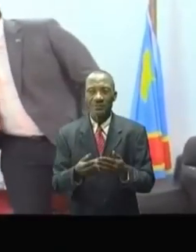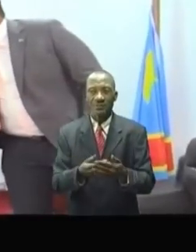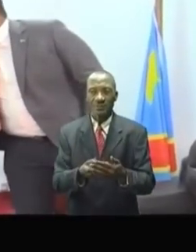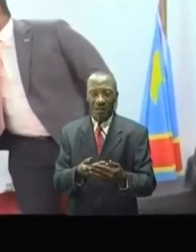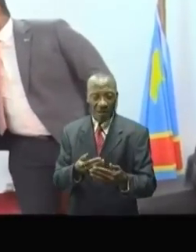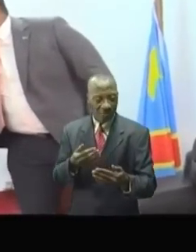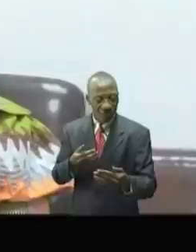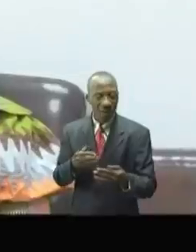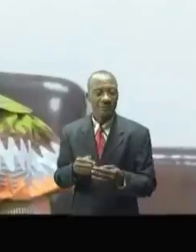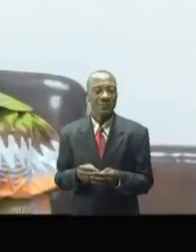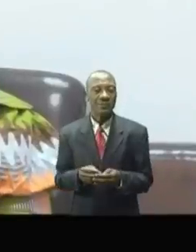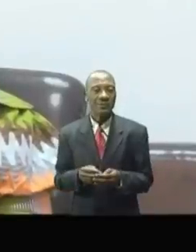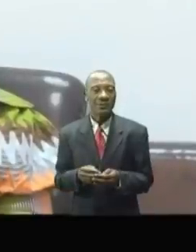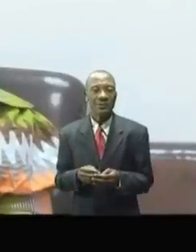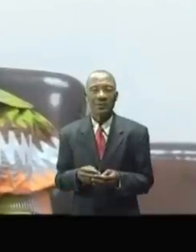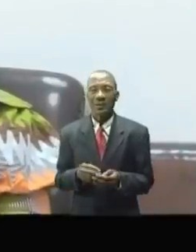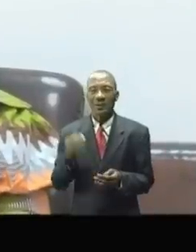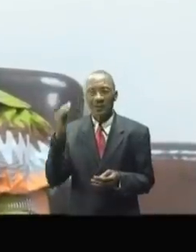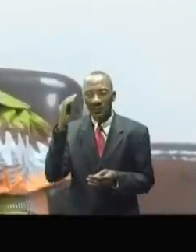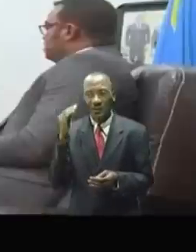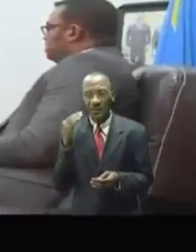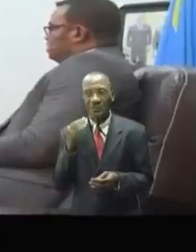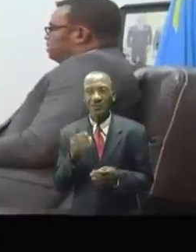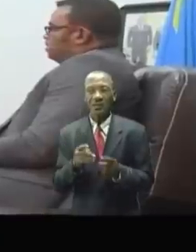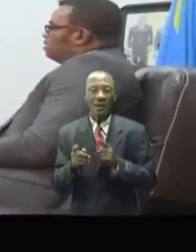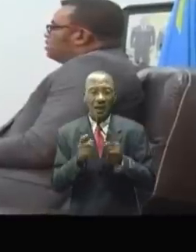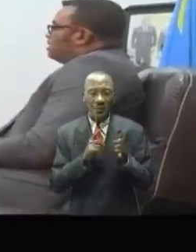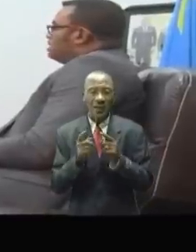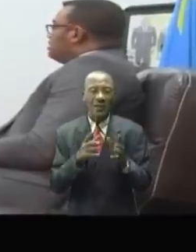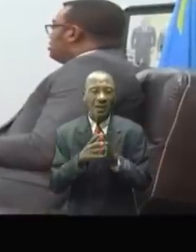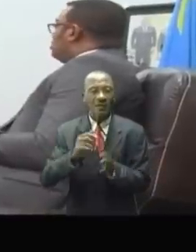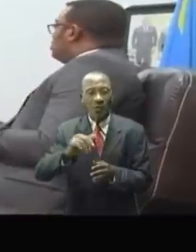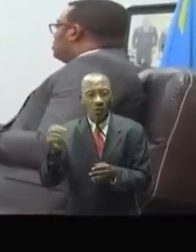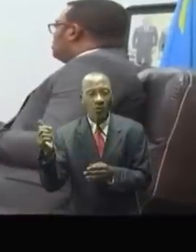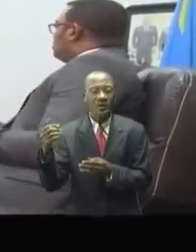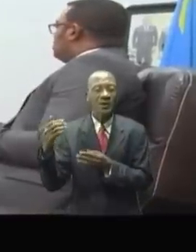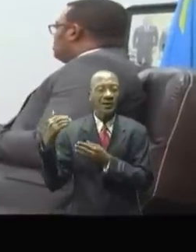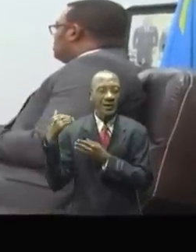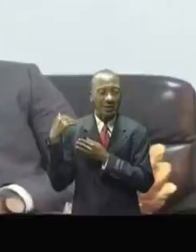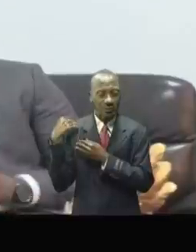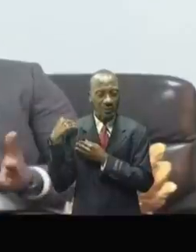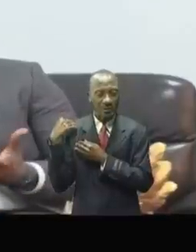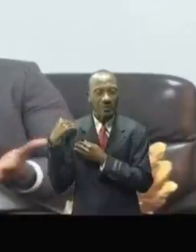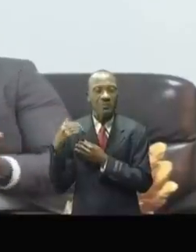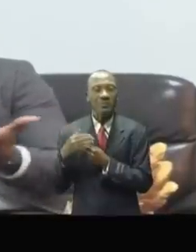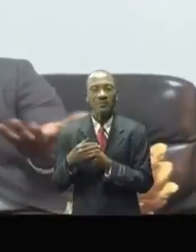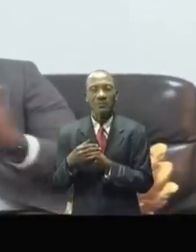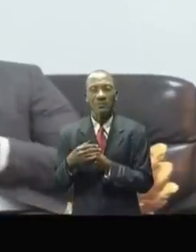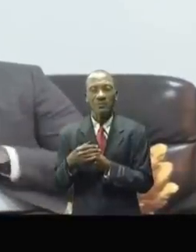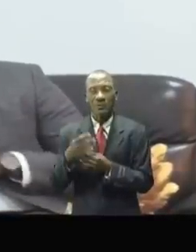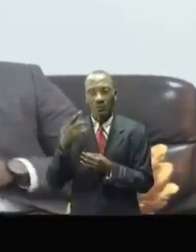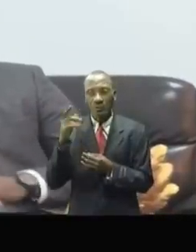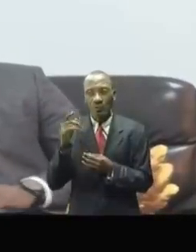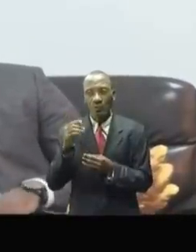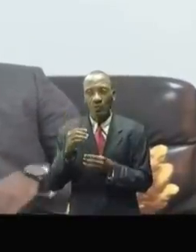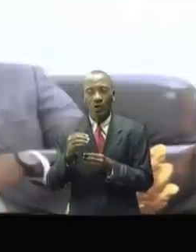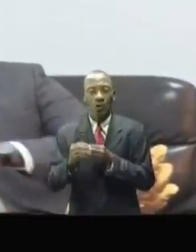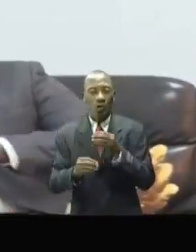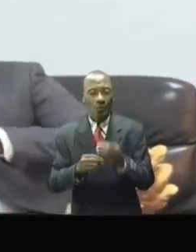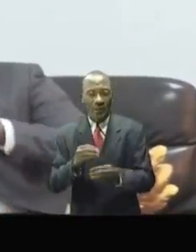échangé avec Madame le maire de Lumumbaville, Micheline Ayaki. C'était pour l'opérationnalisation de cette ville dans son